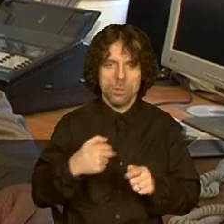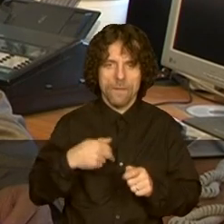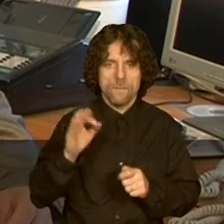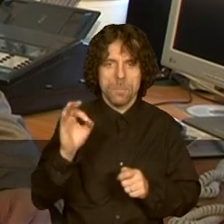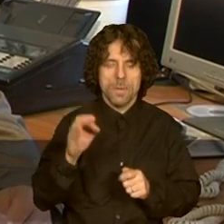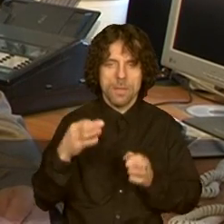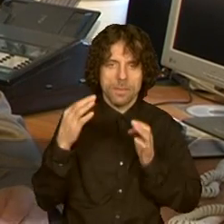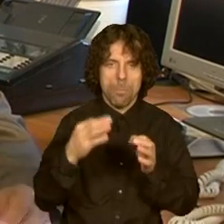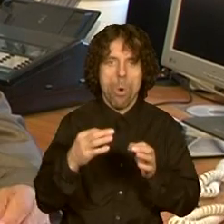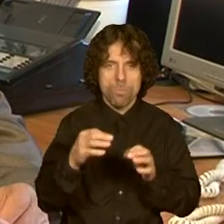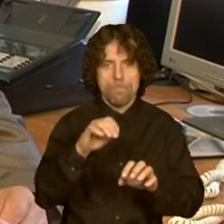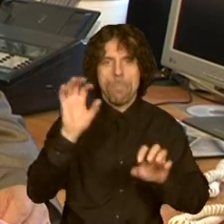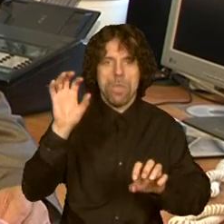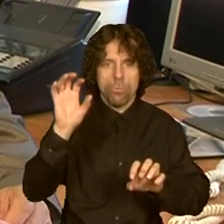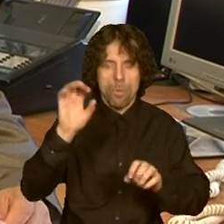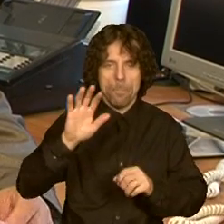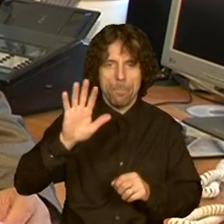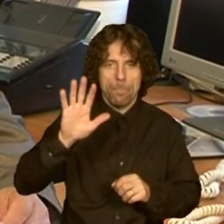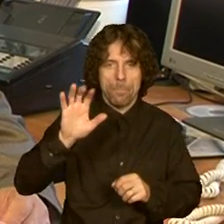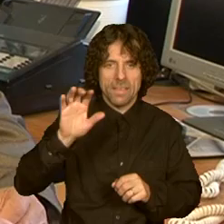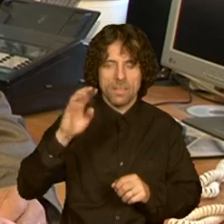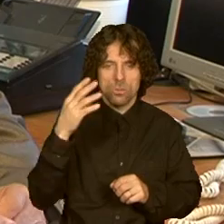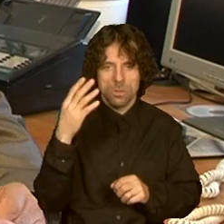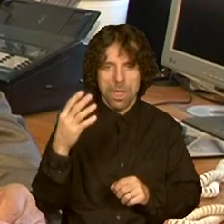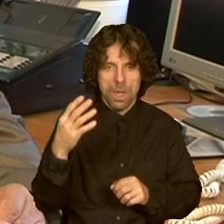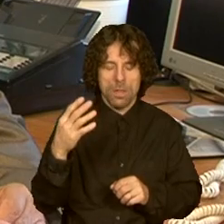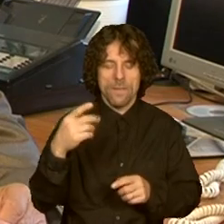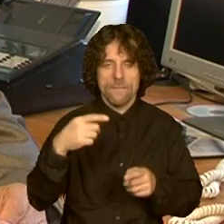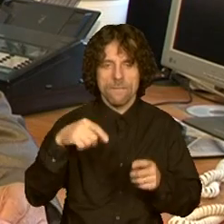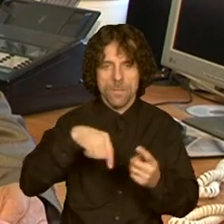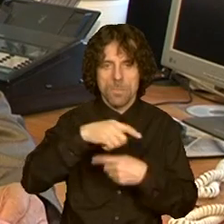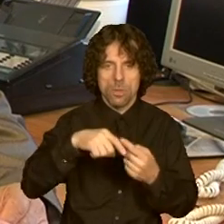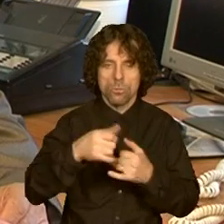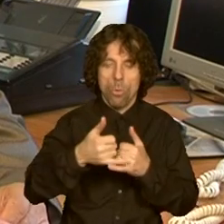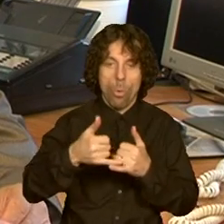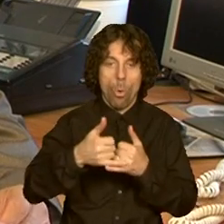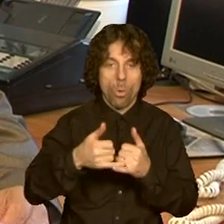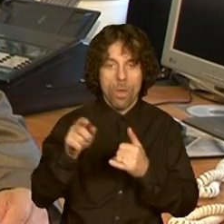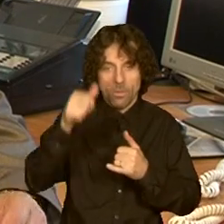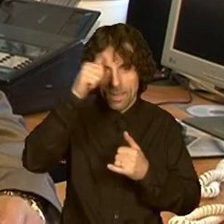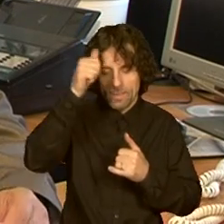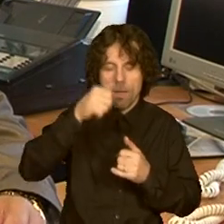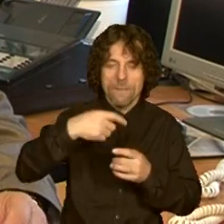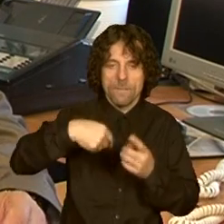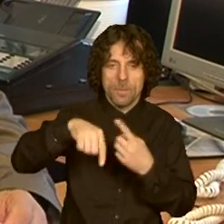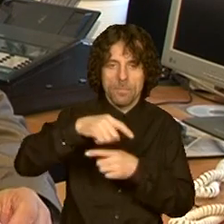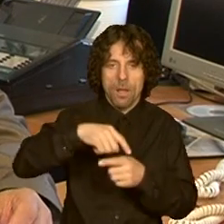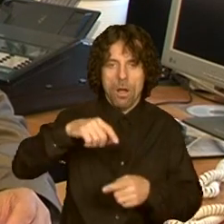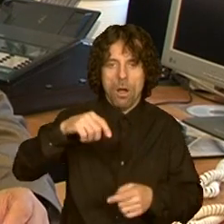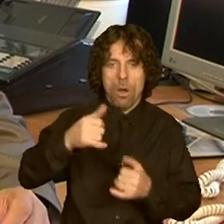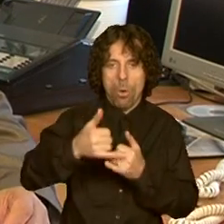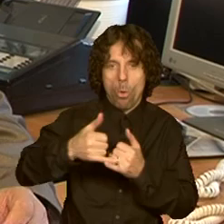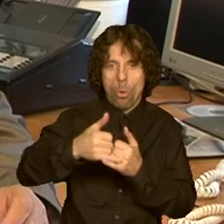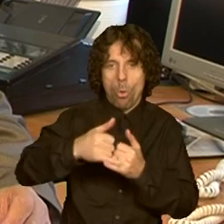Przyjechał do nas swoim samochodem Peugeotem 504 wymienić olej. No, jak on to nazywał tradycyjne,